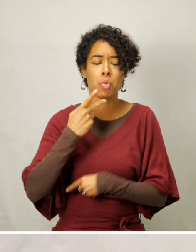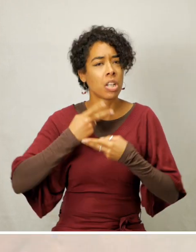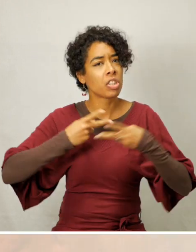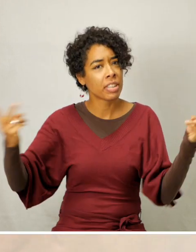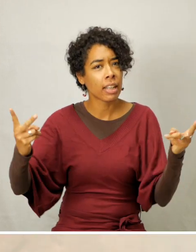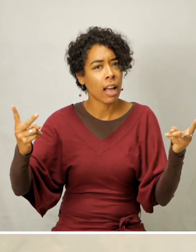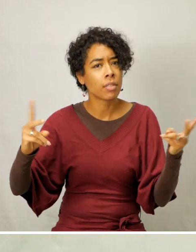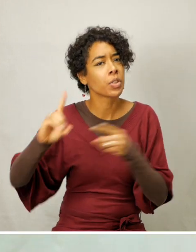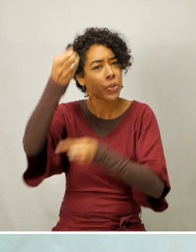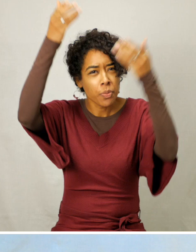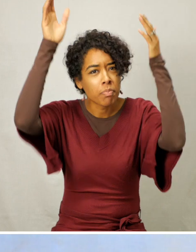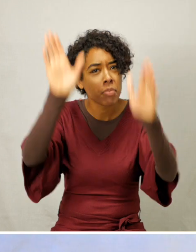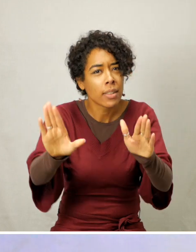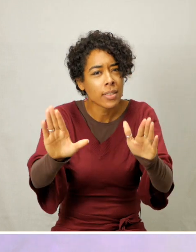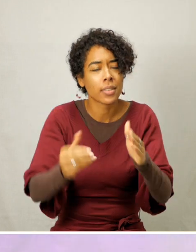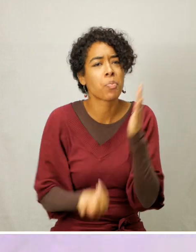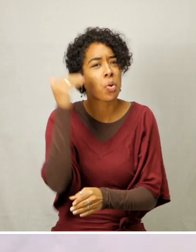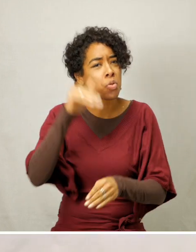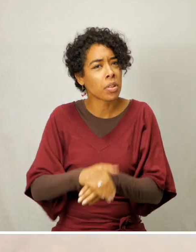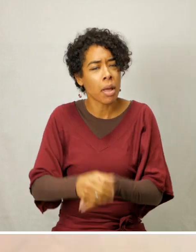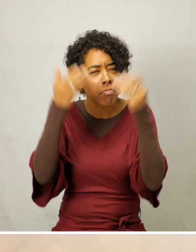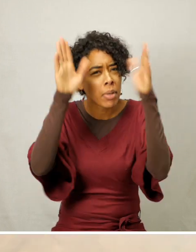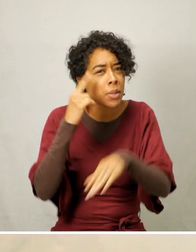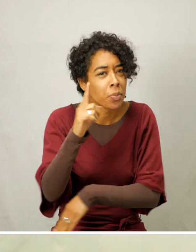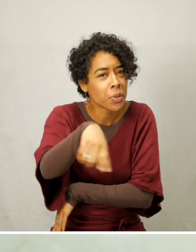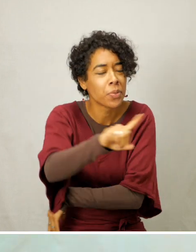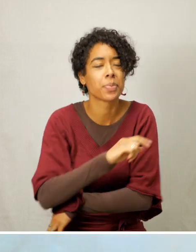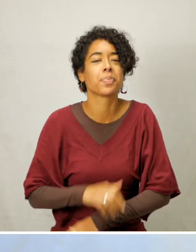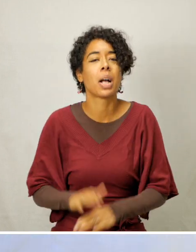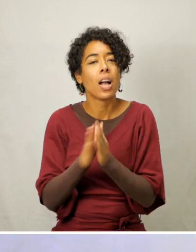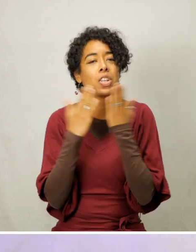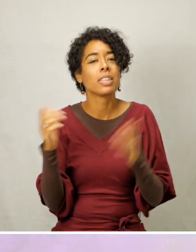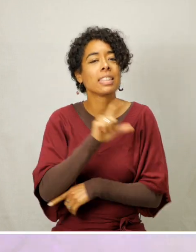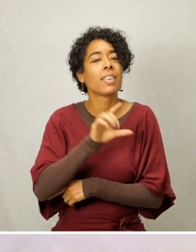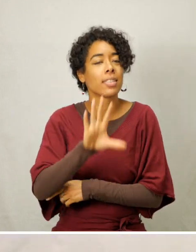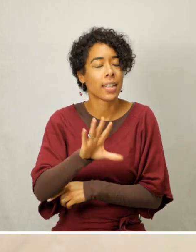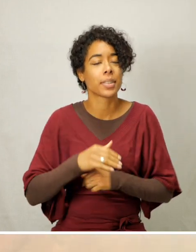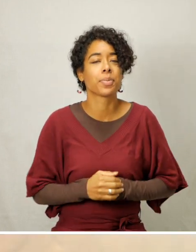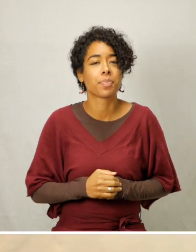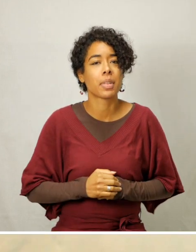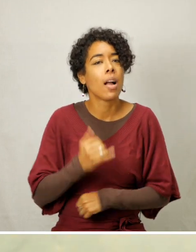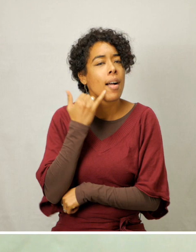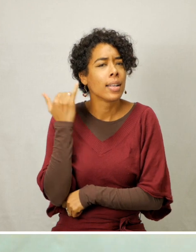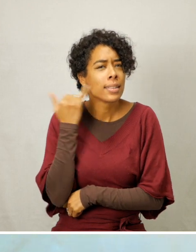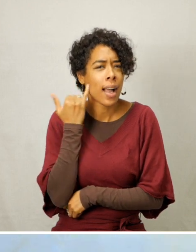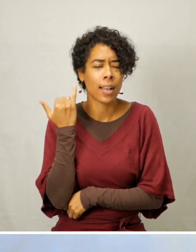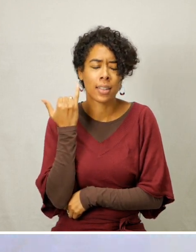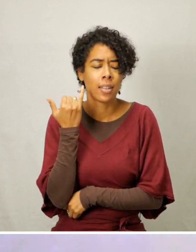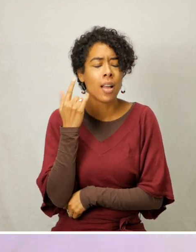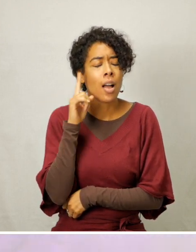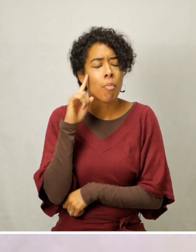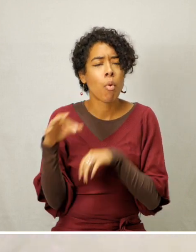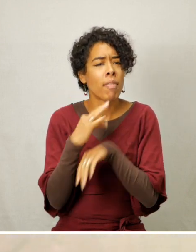journée bénie pour vous encore. Genèse chapitre 25, verset 21. Isaac implora l'Éternel pour sa femme, car